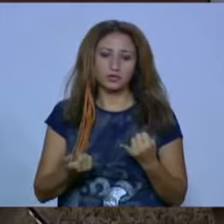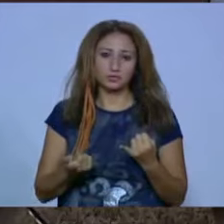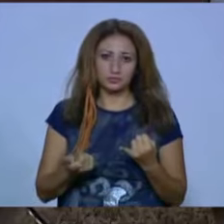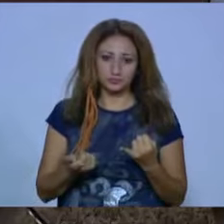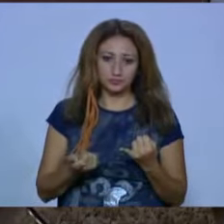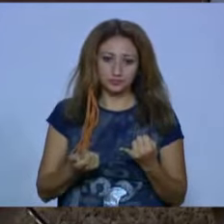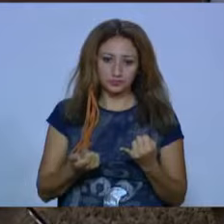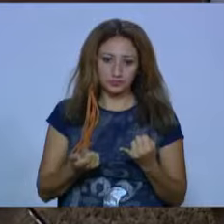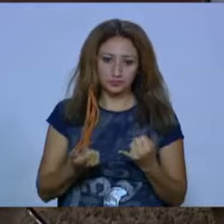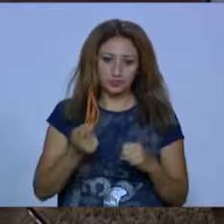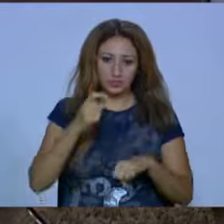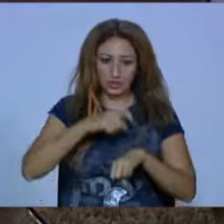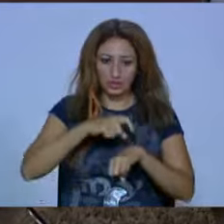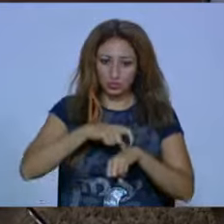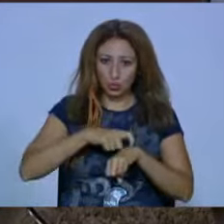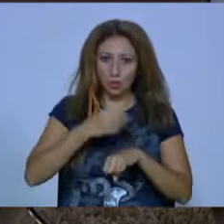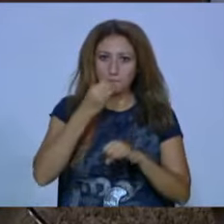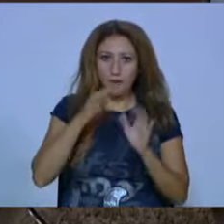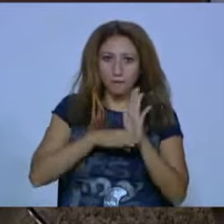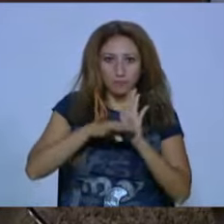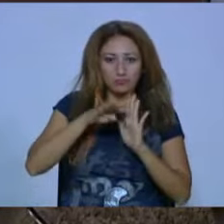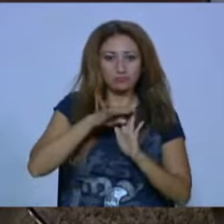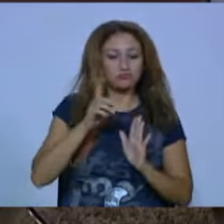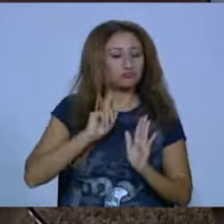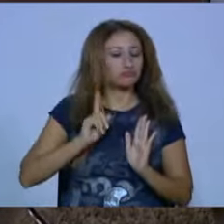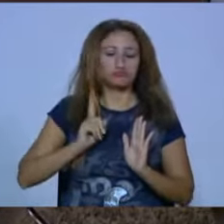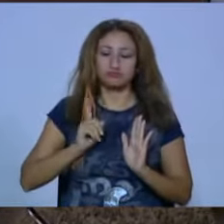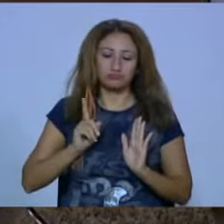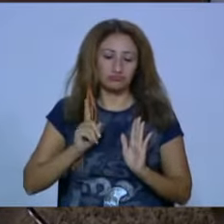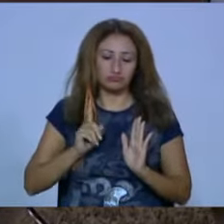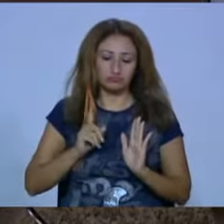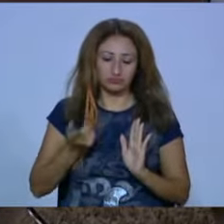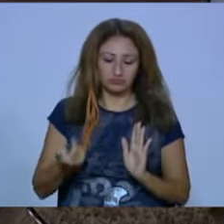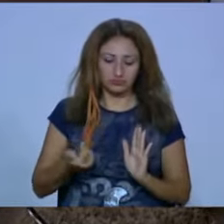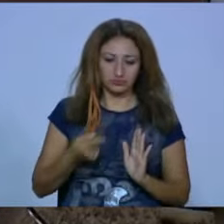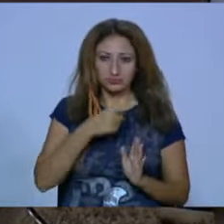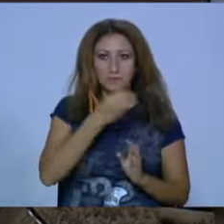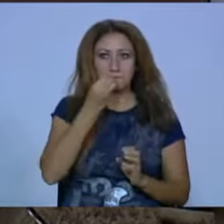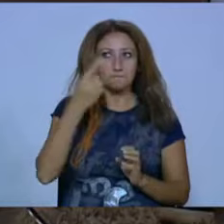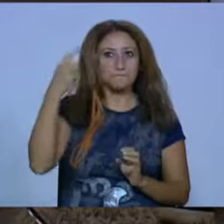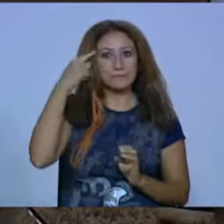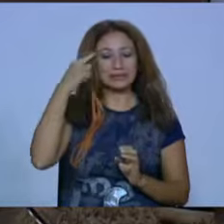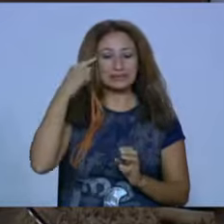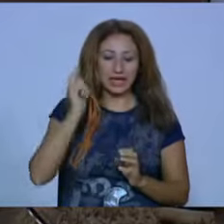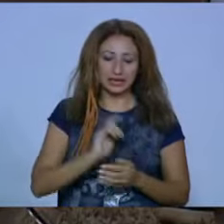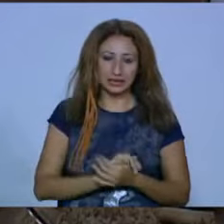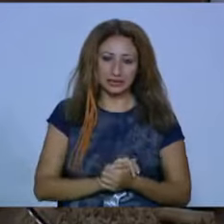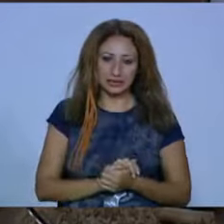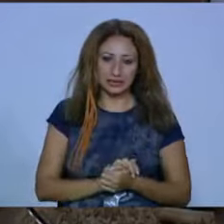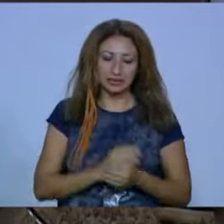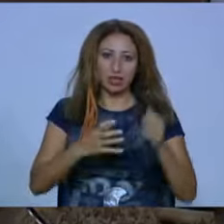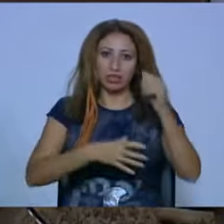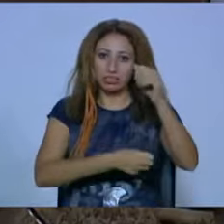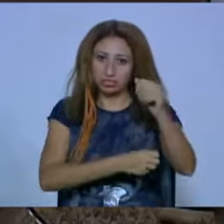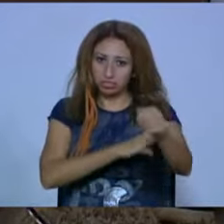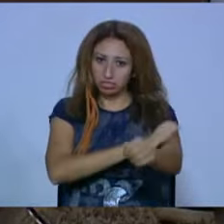فيش حاجه اسمها دكاتره ويقولوا له اكل ايه وشرب ايه، ما فيش كلام من ده يعني. يعني لدرجه ان كان بقى جاي له حاجات في الضغط، حاجات